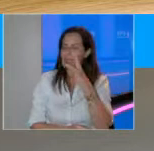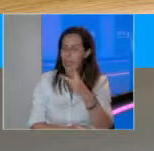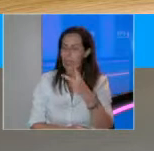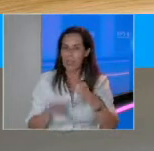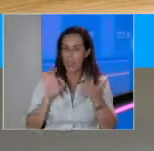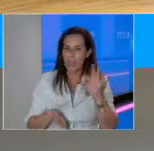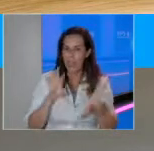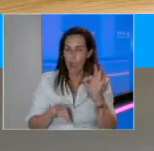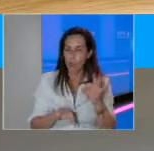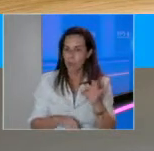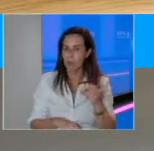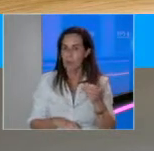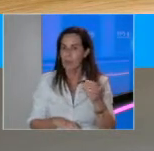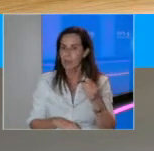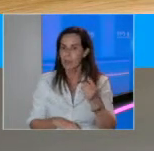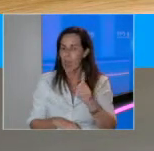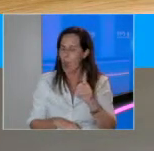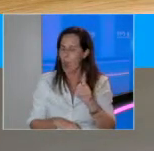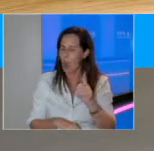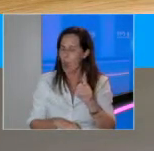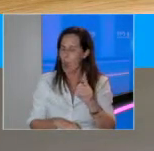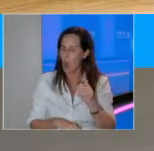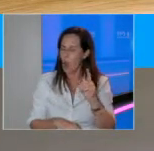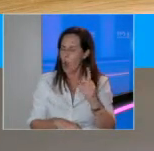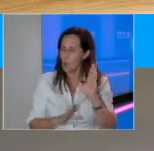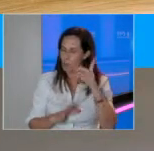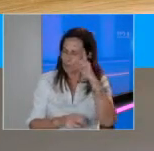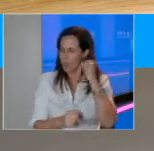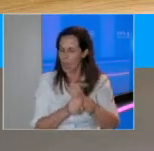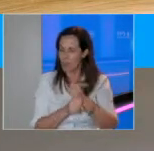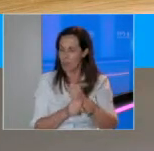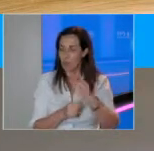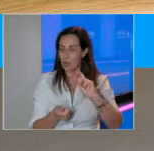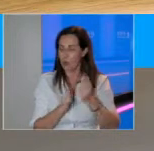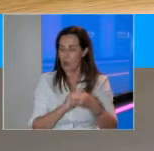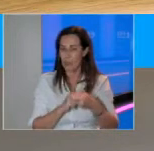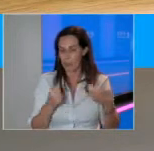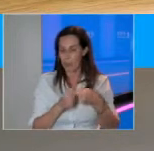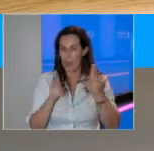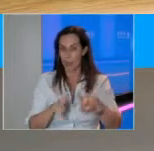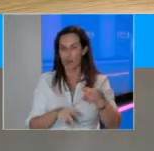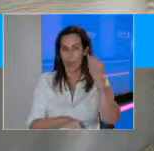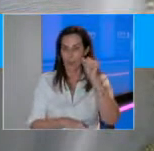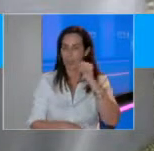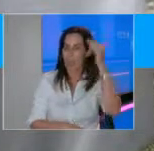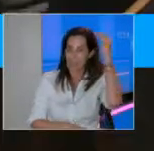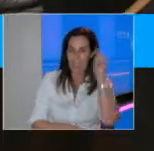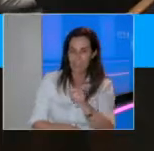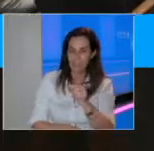על בחירות, הם לא הולכים עם הראש בקיר כשהם לא משנים את זה מבחינת היכולות של אשכנזי. תראה, בני